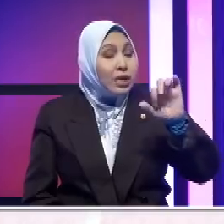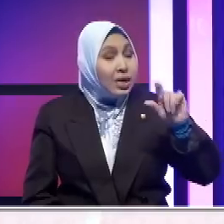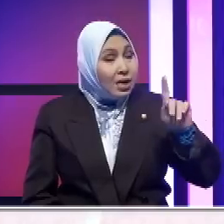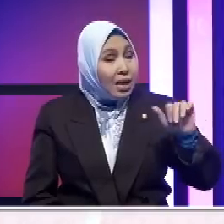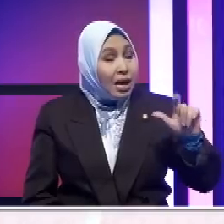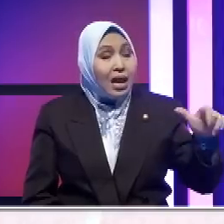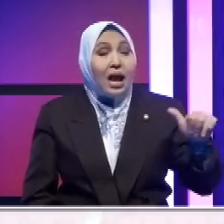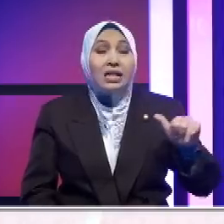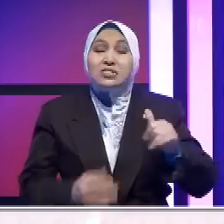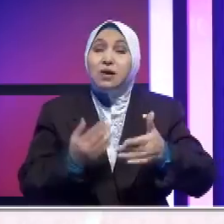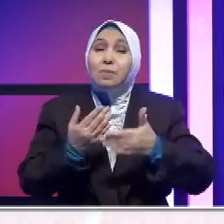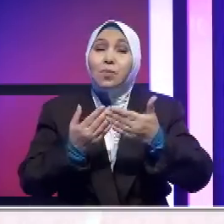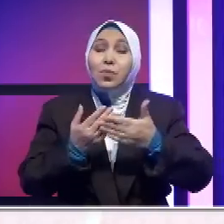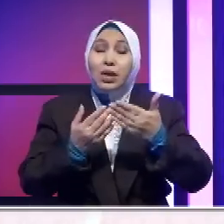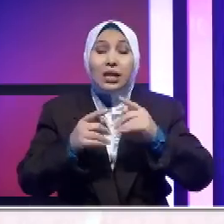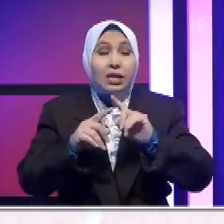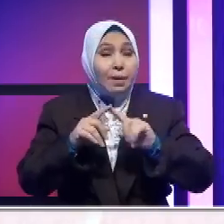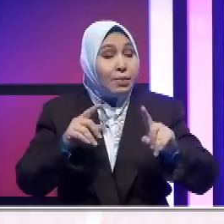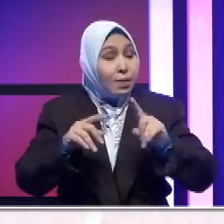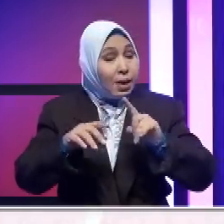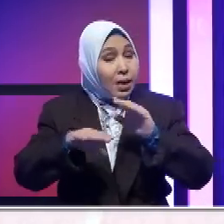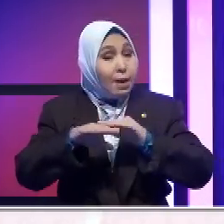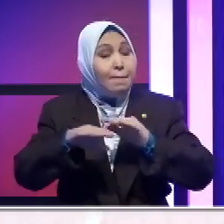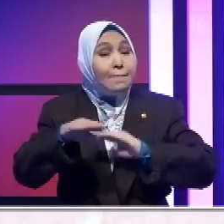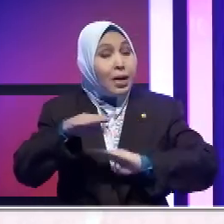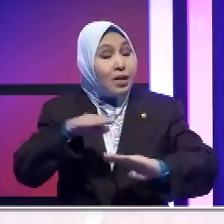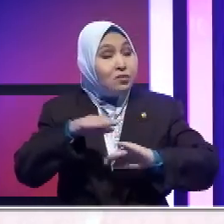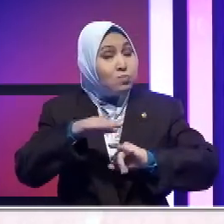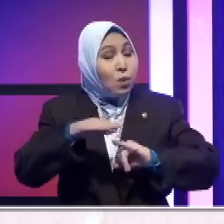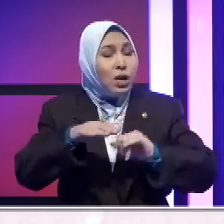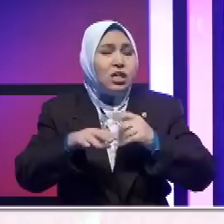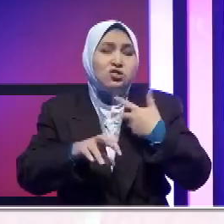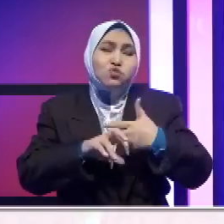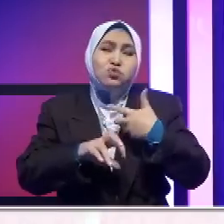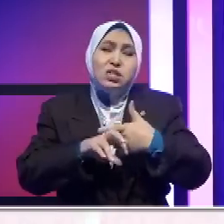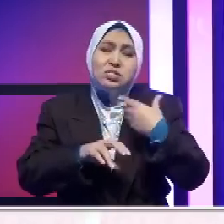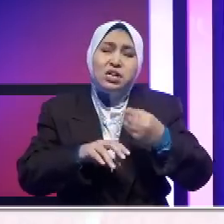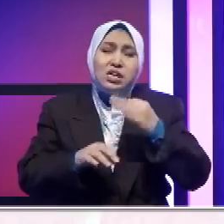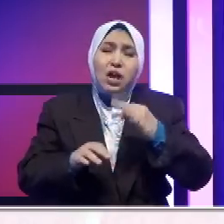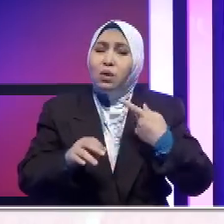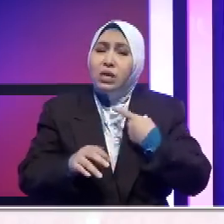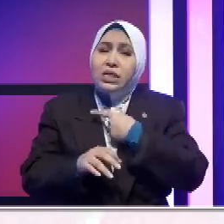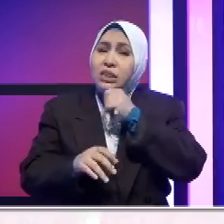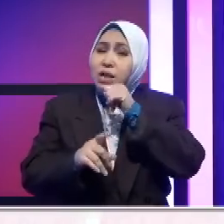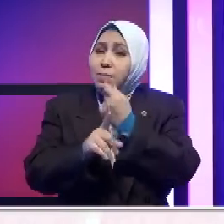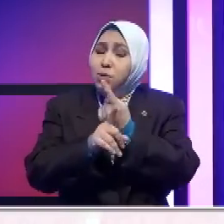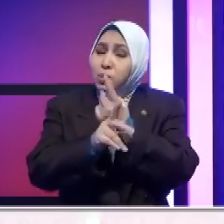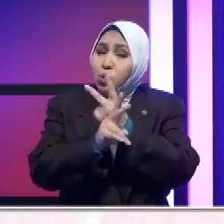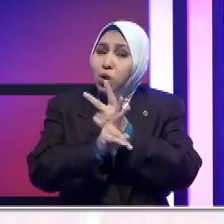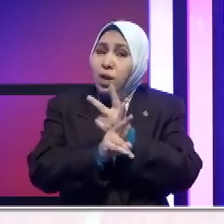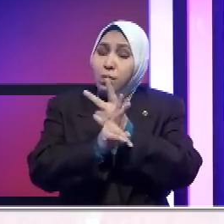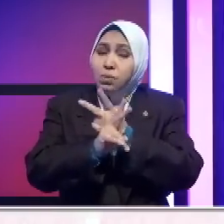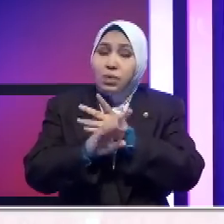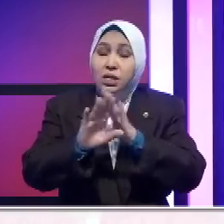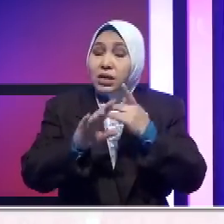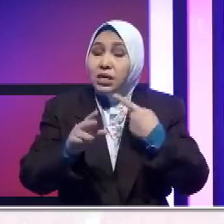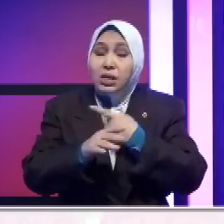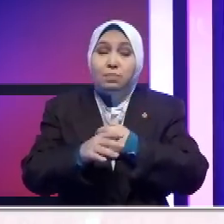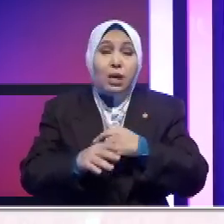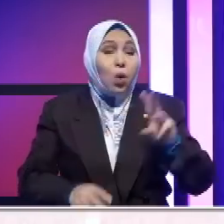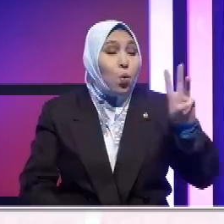tu agak mudah. Tapi kalau daripada baris bawah nak masuk, dia agak sukar sikit kalau kita tak betul-betul hati-hati. Jangan kita baca